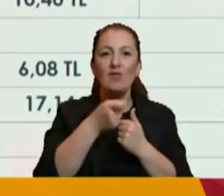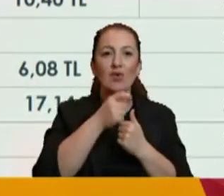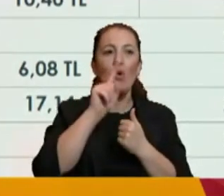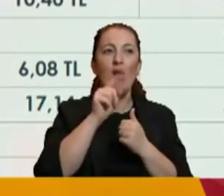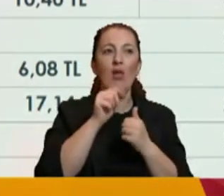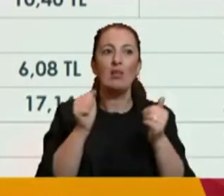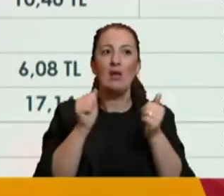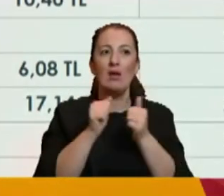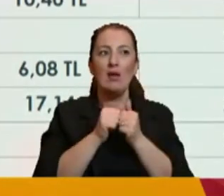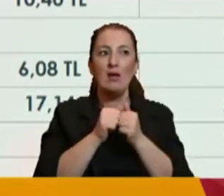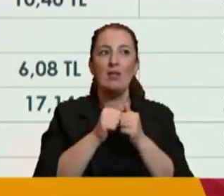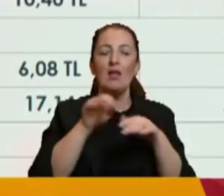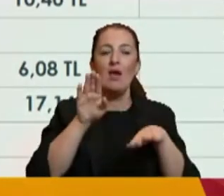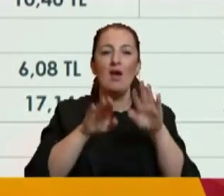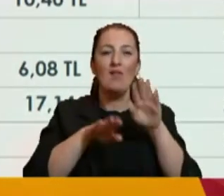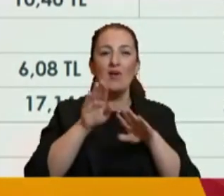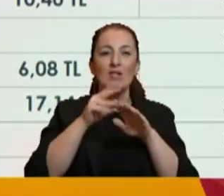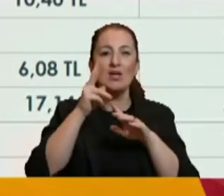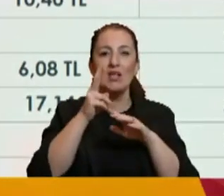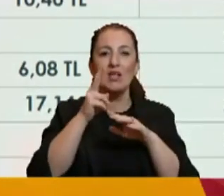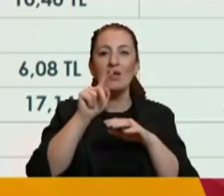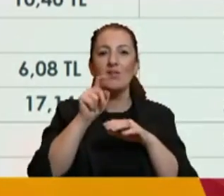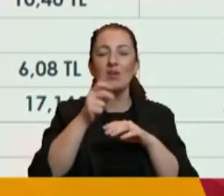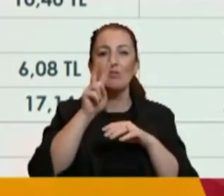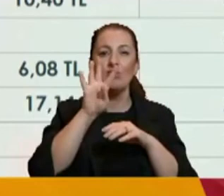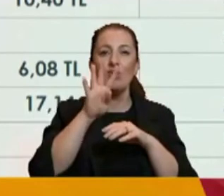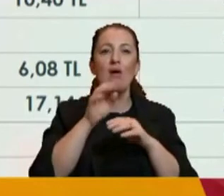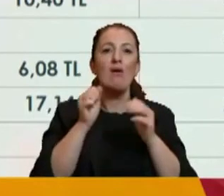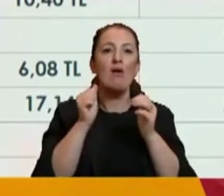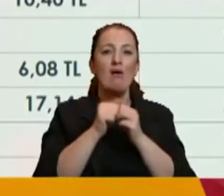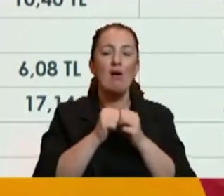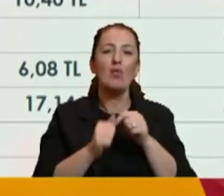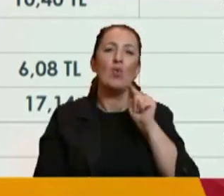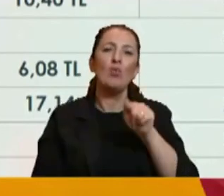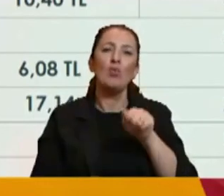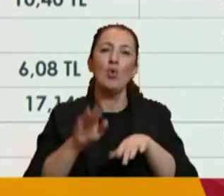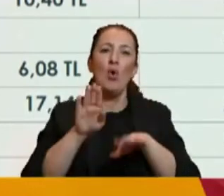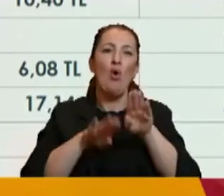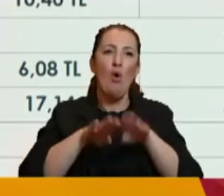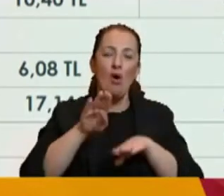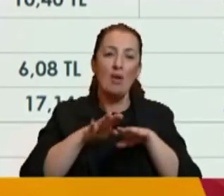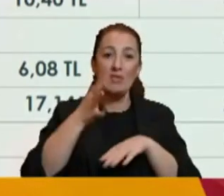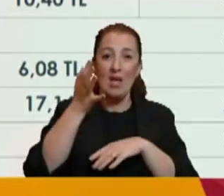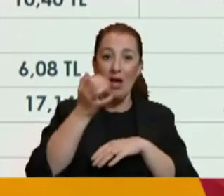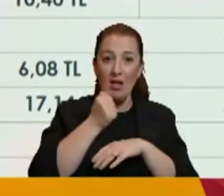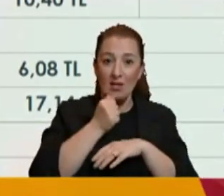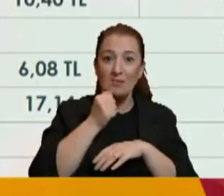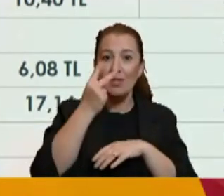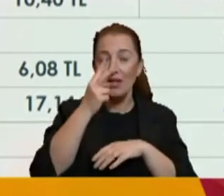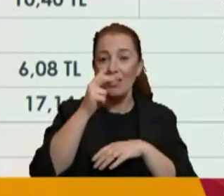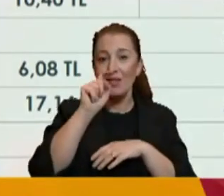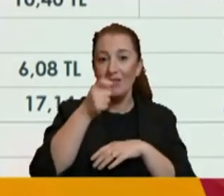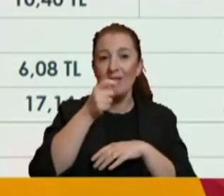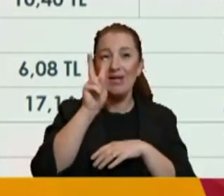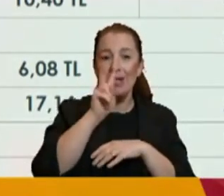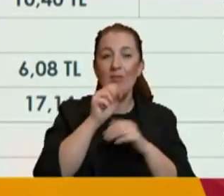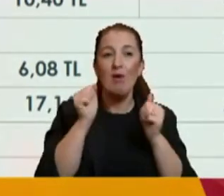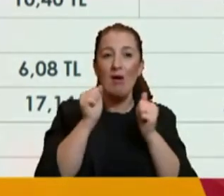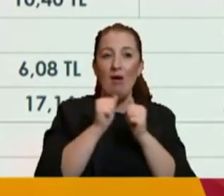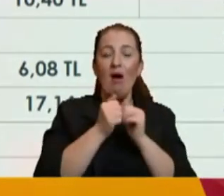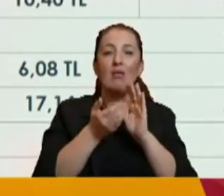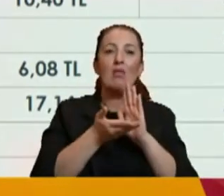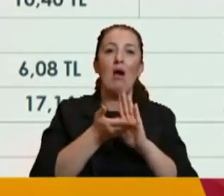kat enflasyon 2.24 saat yani bunun ortalamasını aldığımızda 2.20 kat